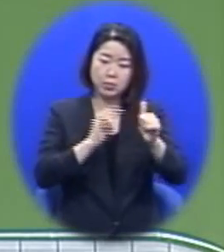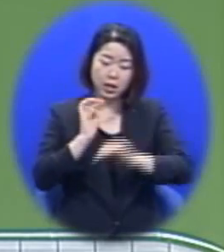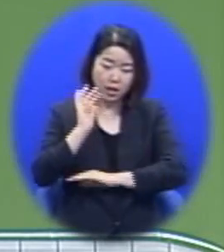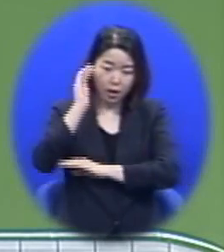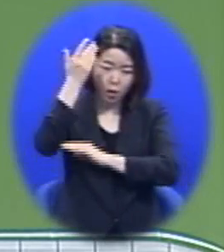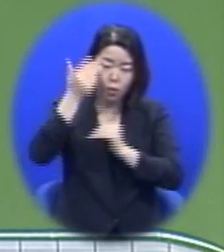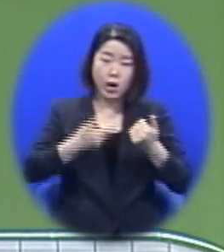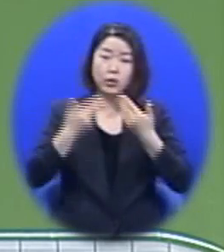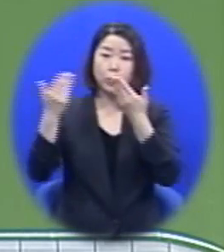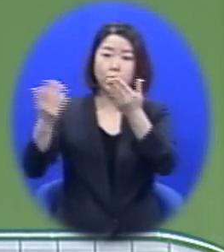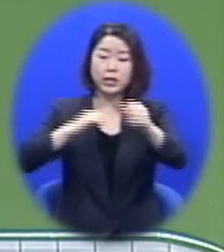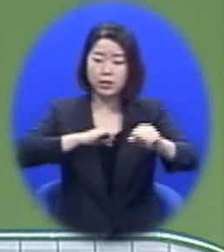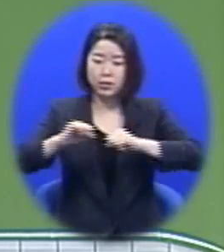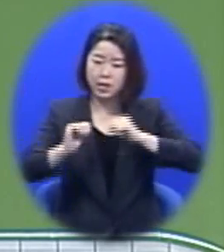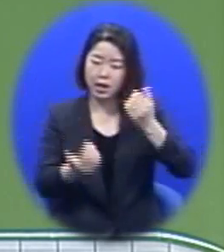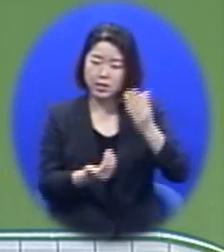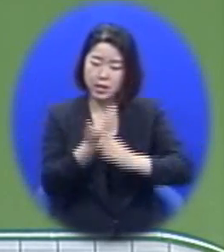있을까?